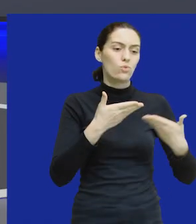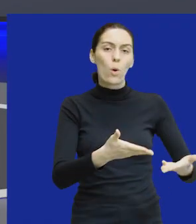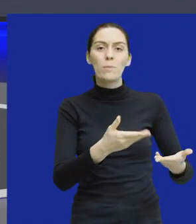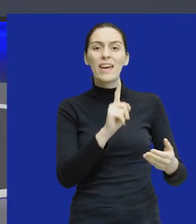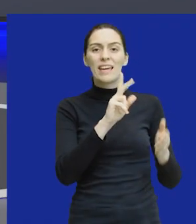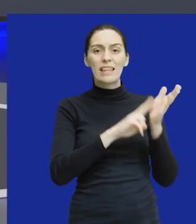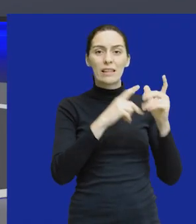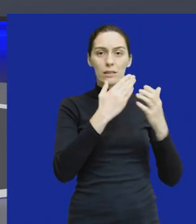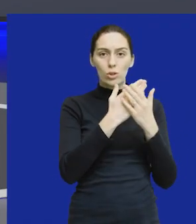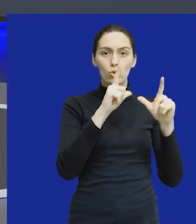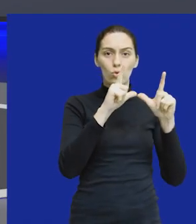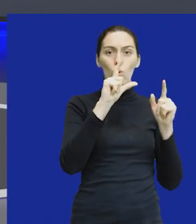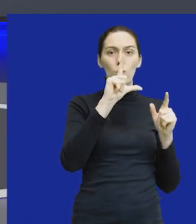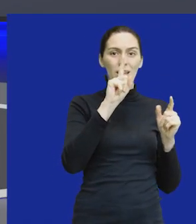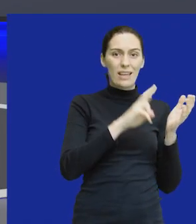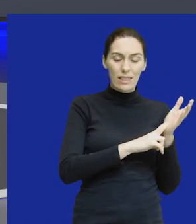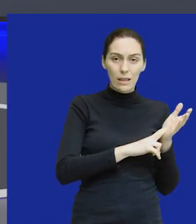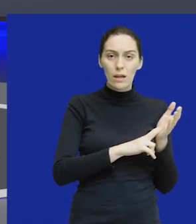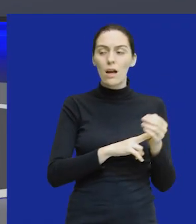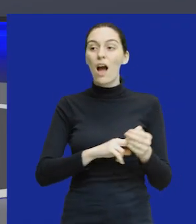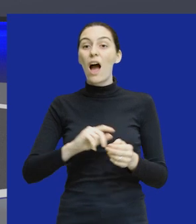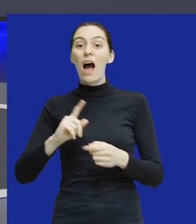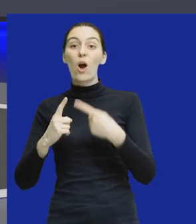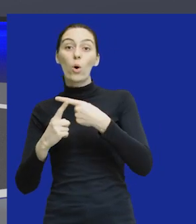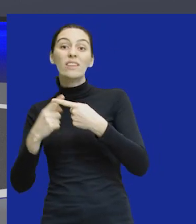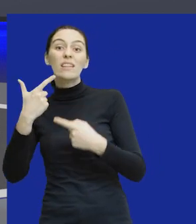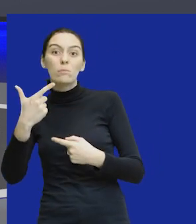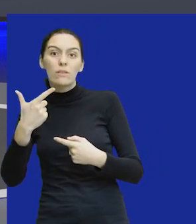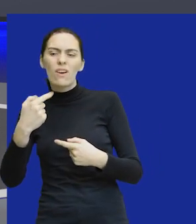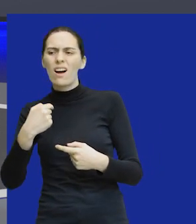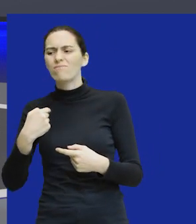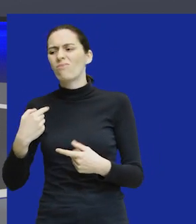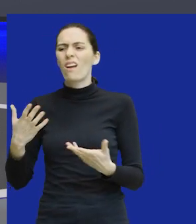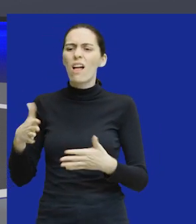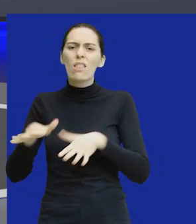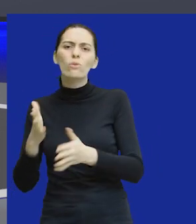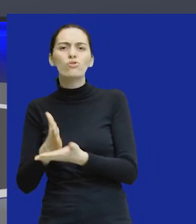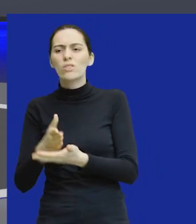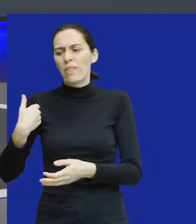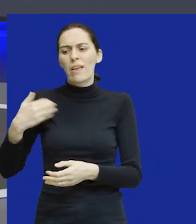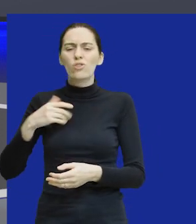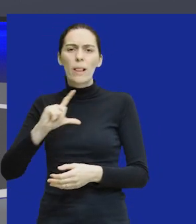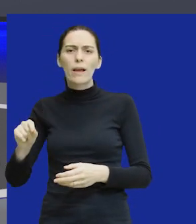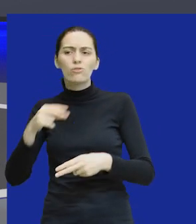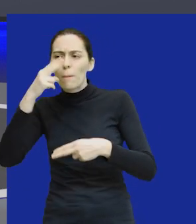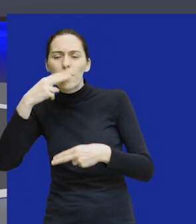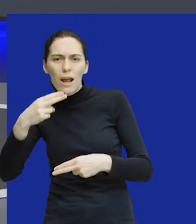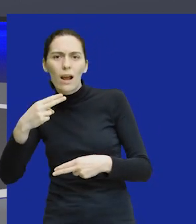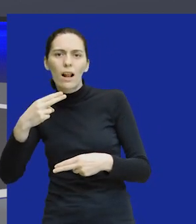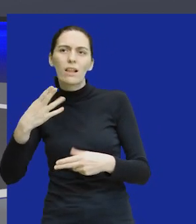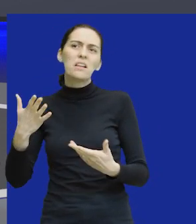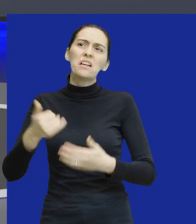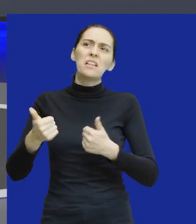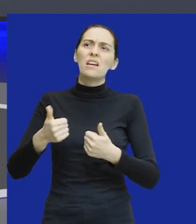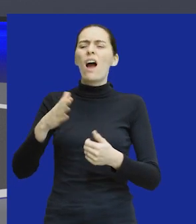A kod tipa 2, mnogi ono kažu, ma ne želim otići na pregled, nešto će mi naći. Ili dobro je, meni šećer je prirodno